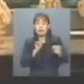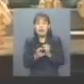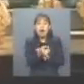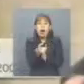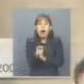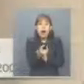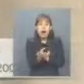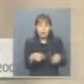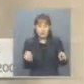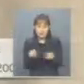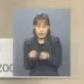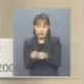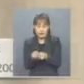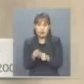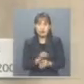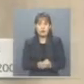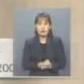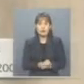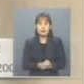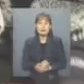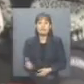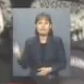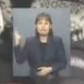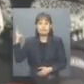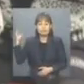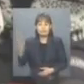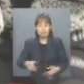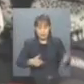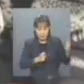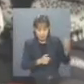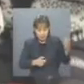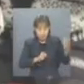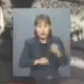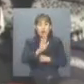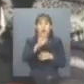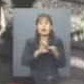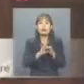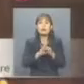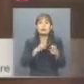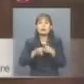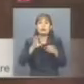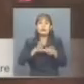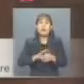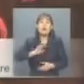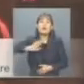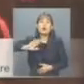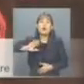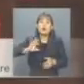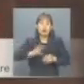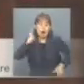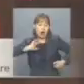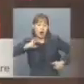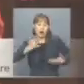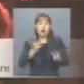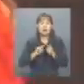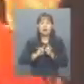กันยังมีการบรรเลงเครื่องดีดสามสายซึ่งอารุซัมเซนโขนตอนพระรามคืนนครและการแสดงจากไทยและญี่ปุ่นอีกกว่